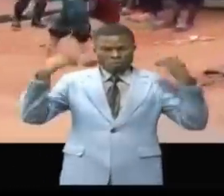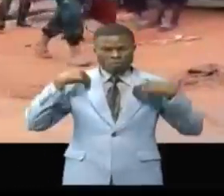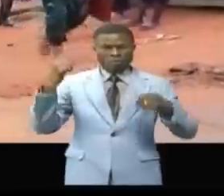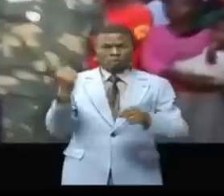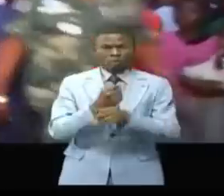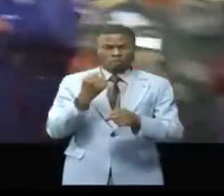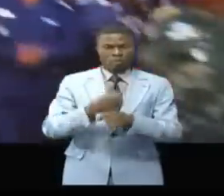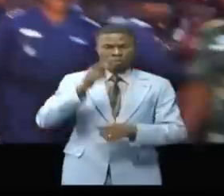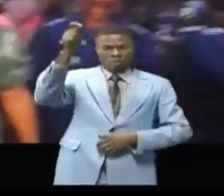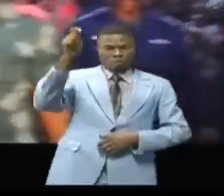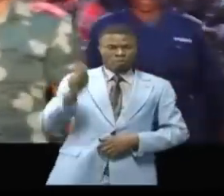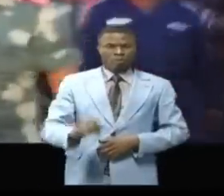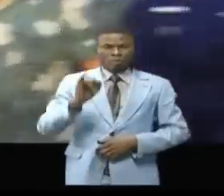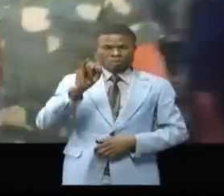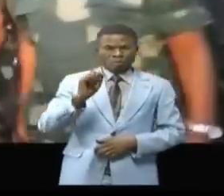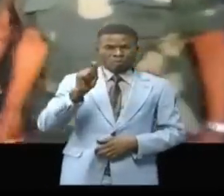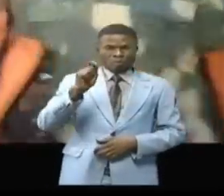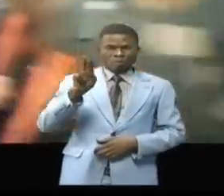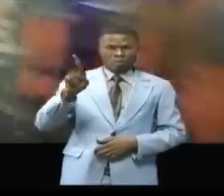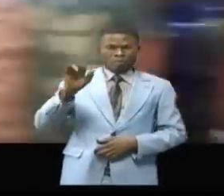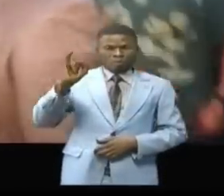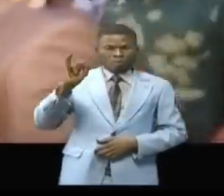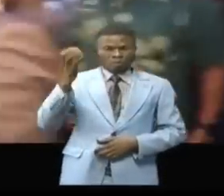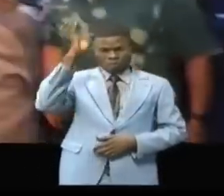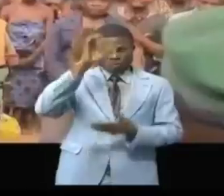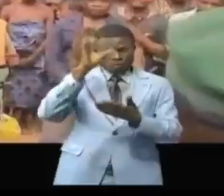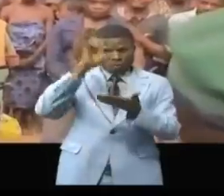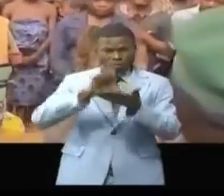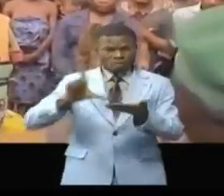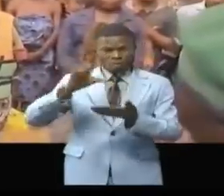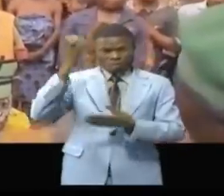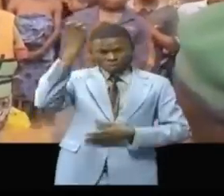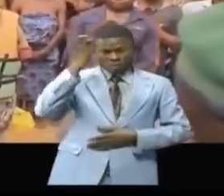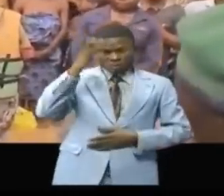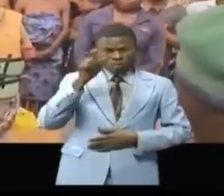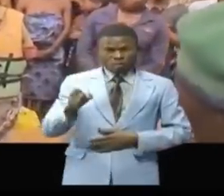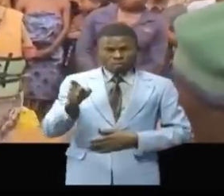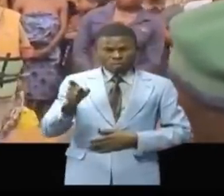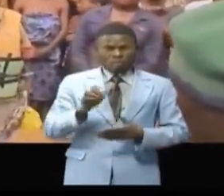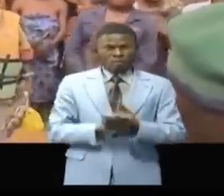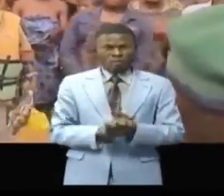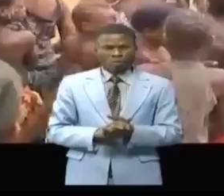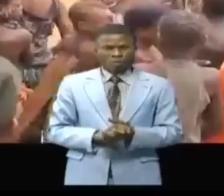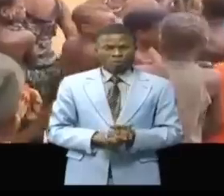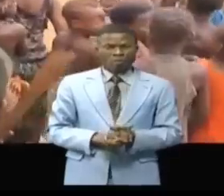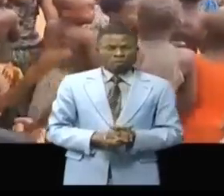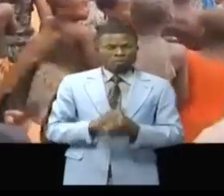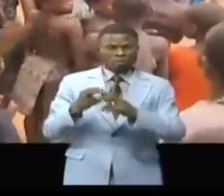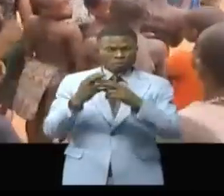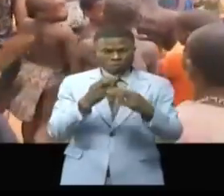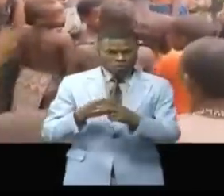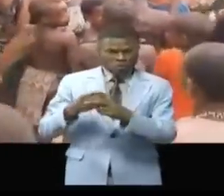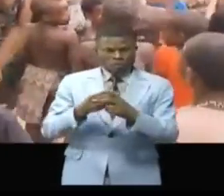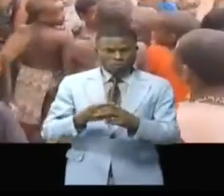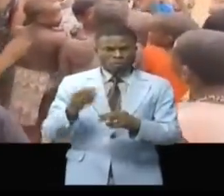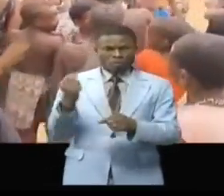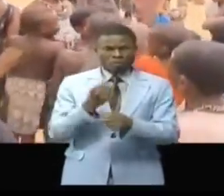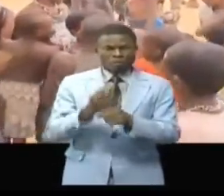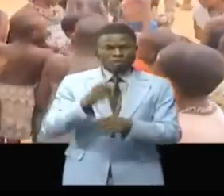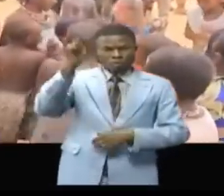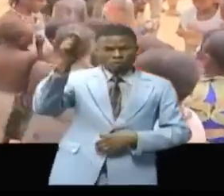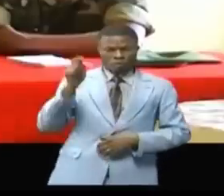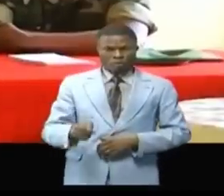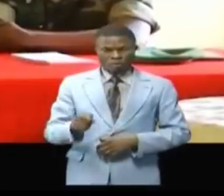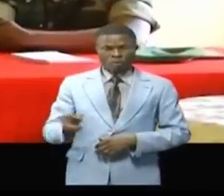opérations militaires à Ituri, le lieutenant général Boyanka Shomajoni, afin de suivre de près les opérations militaires dans